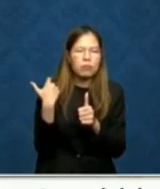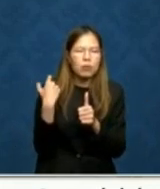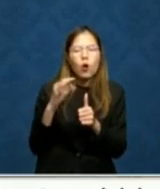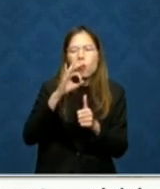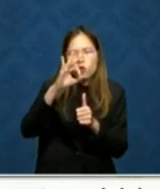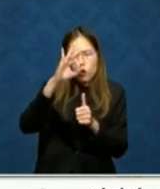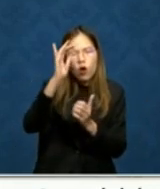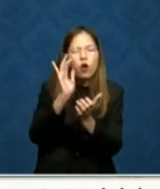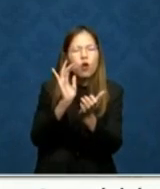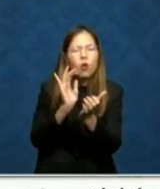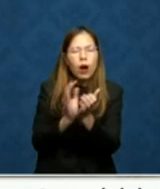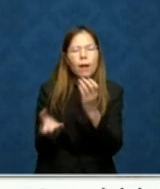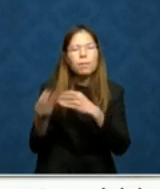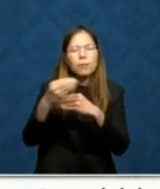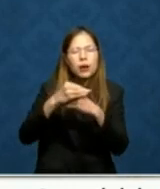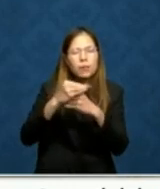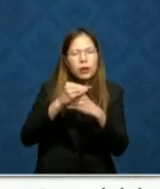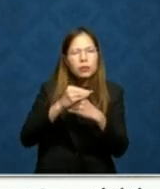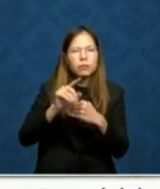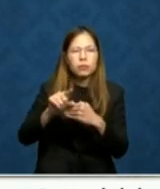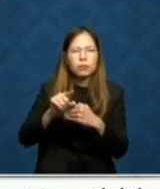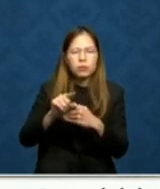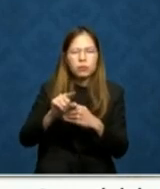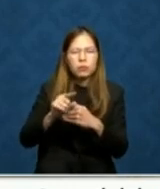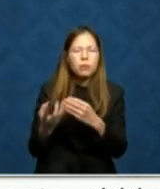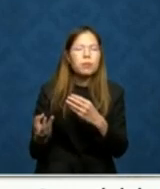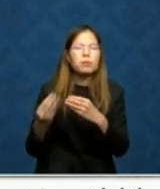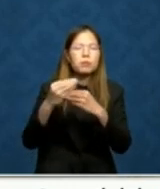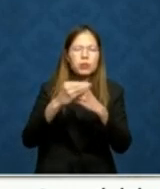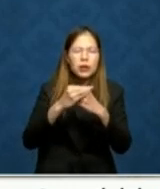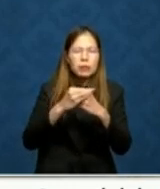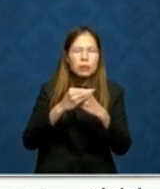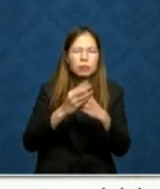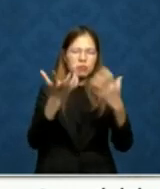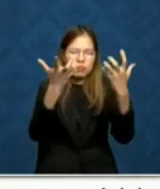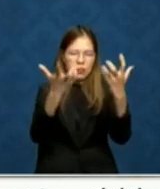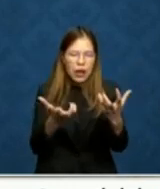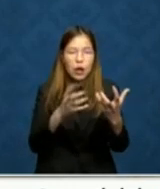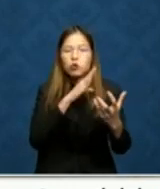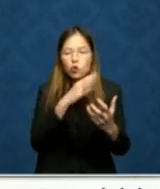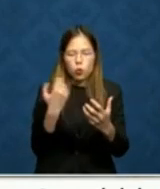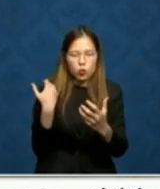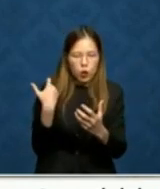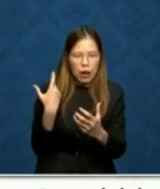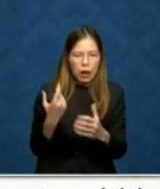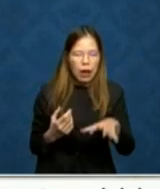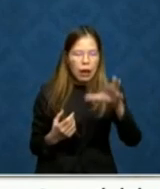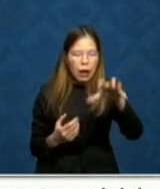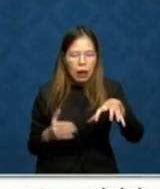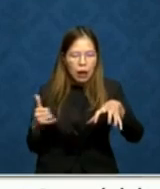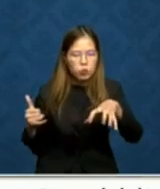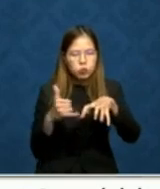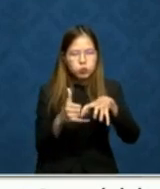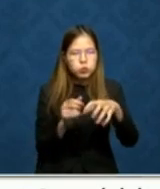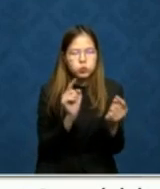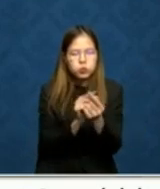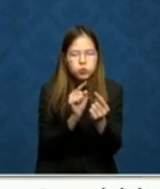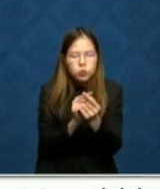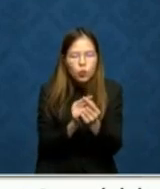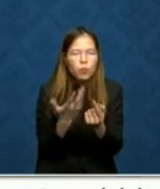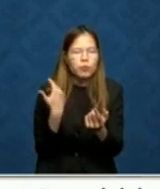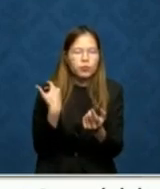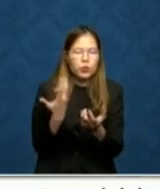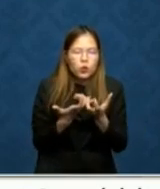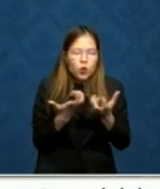ความเพิ่มเติมทุกครั้งที่เกิดเหตุเพื่อเพิ่มข้อหาให้หนักขึ้นเช่นข้อหาบุกรุกยามวิกาลข้อหาทำให้เสียทรั